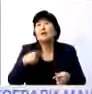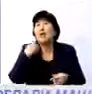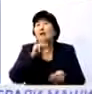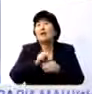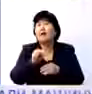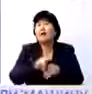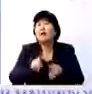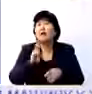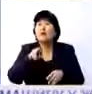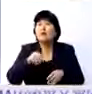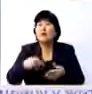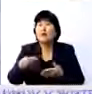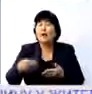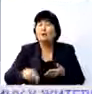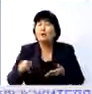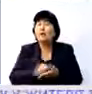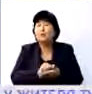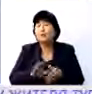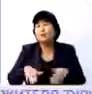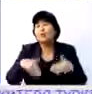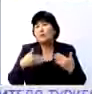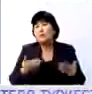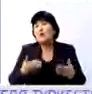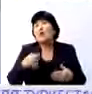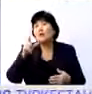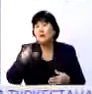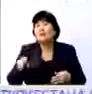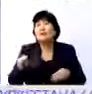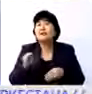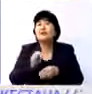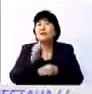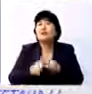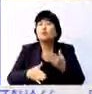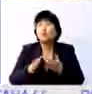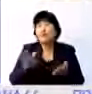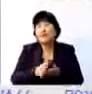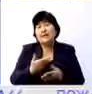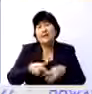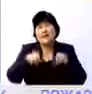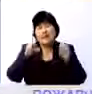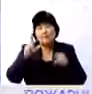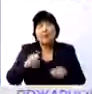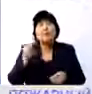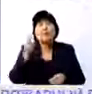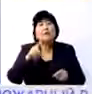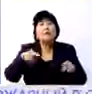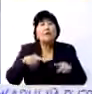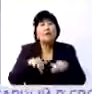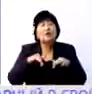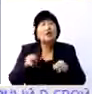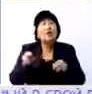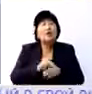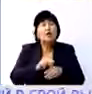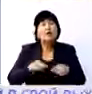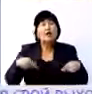Целый ряд НПО подписали с нами меморандум и предоставляют пациентам центра помощь бесплатно. Это специалисты по цифровым технологиям, по